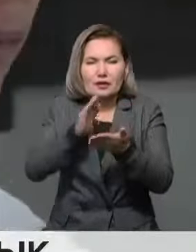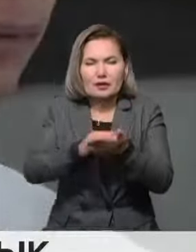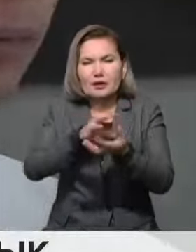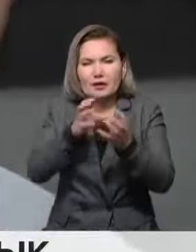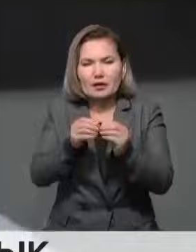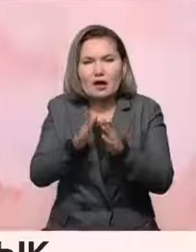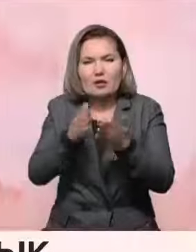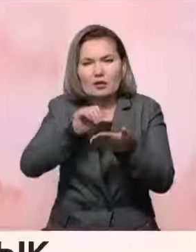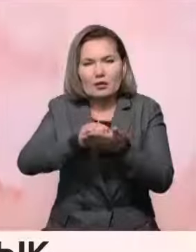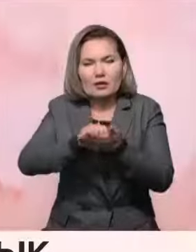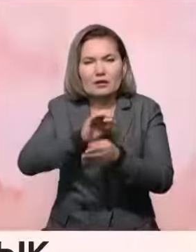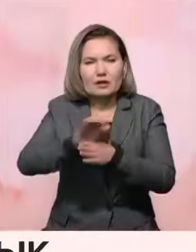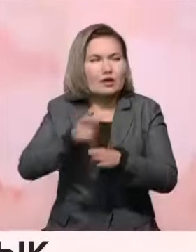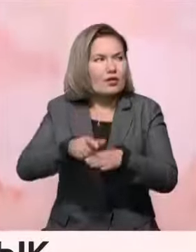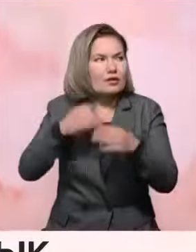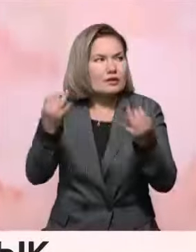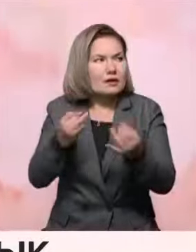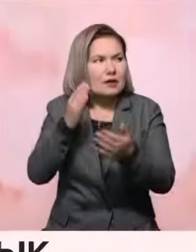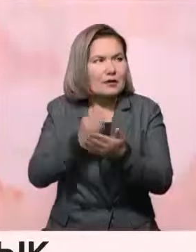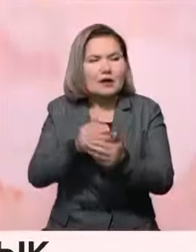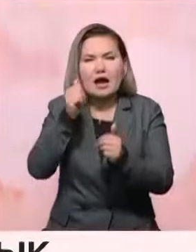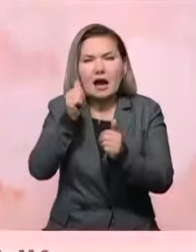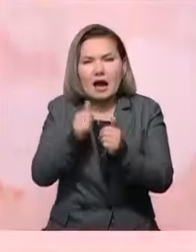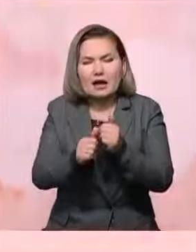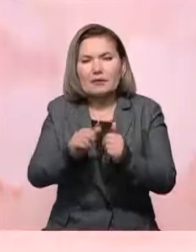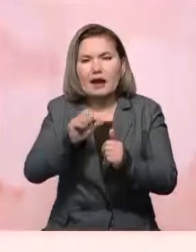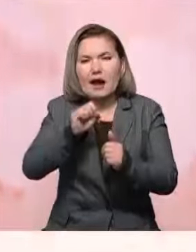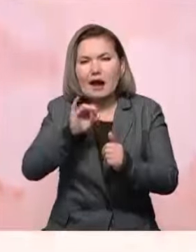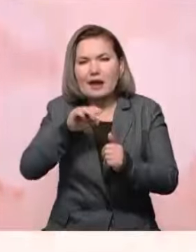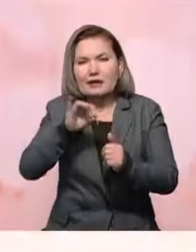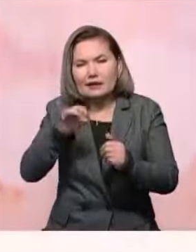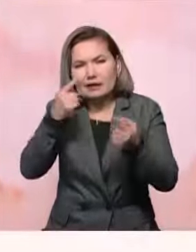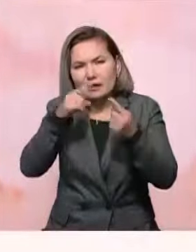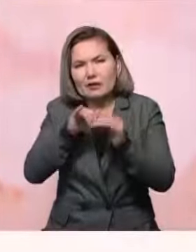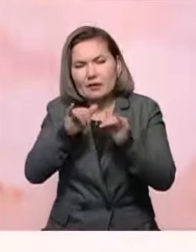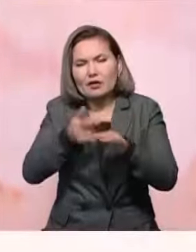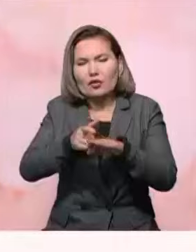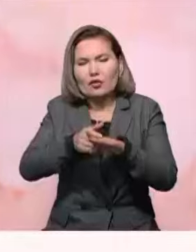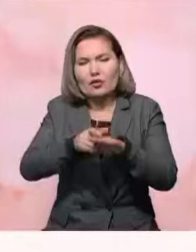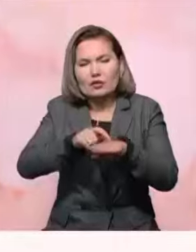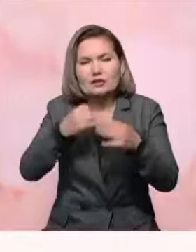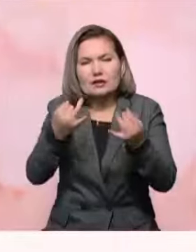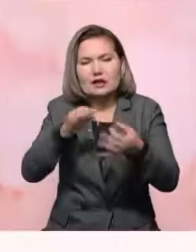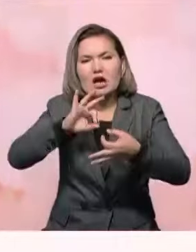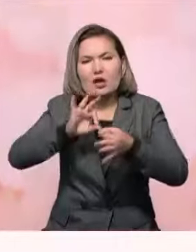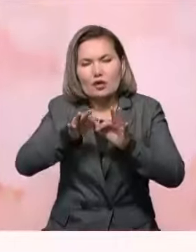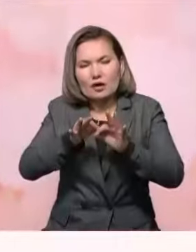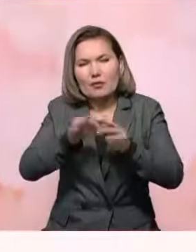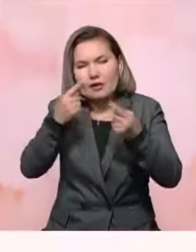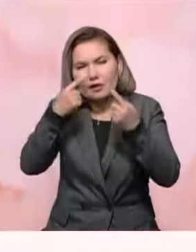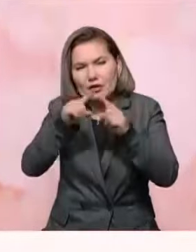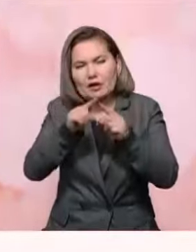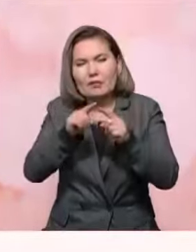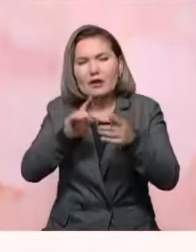World баспасы жасаған. Өте қызықты. Әрбір IT саласында болсын, әрбір қандай бір күрделі индустриалды салада